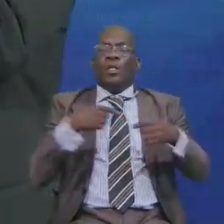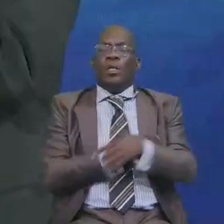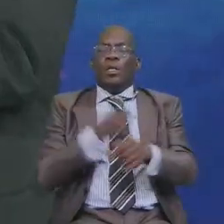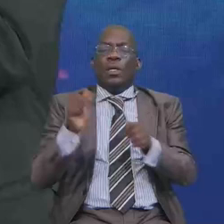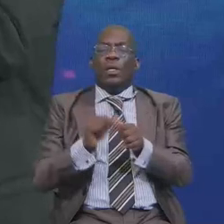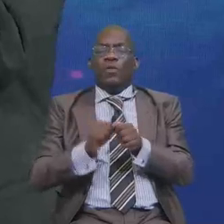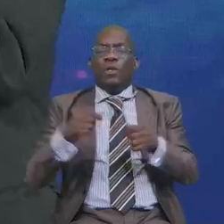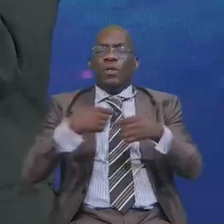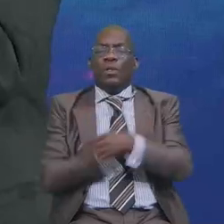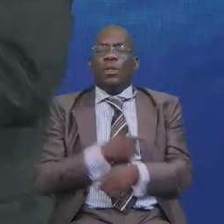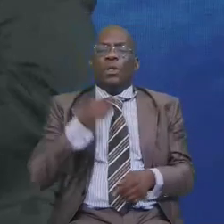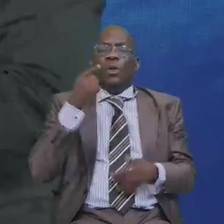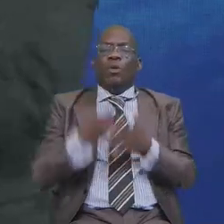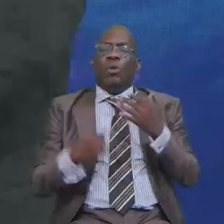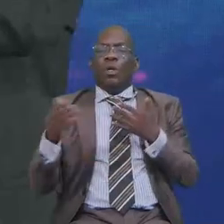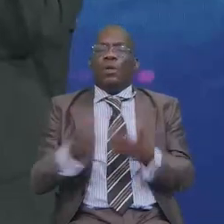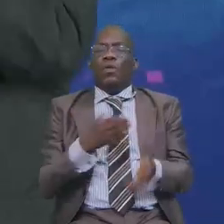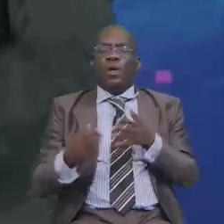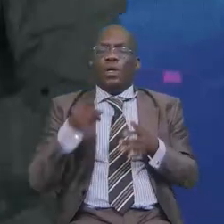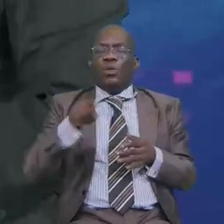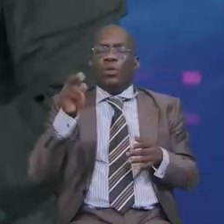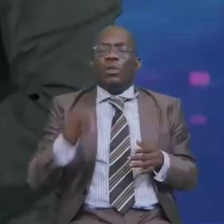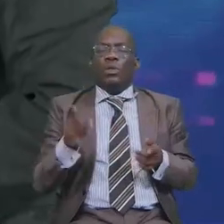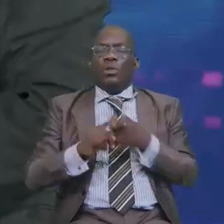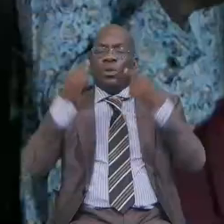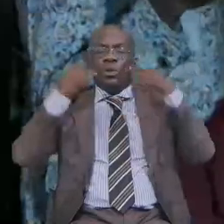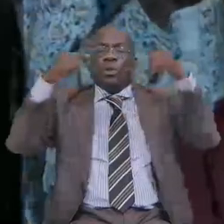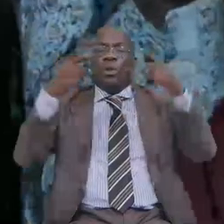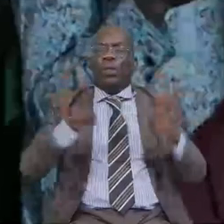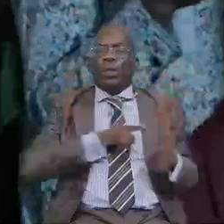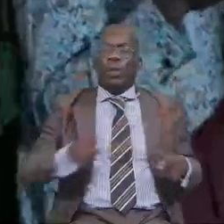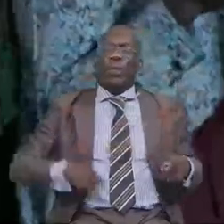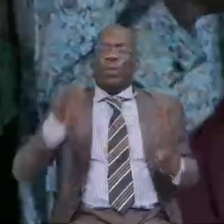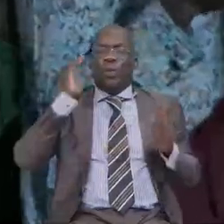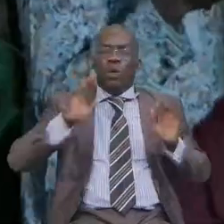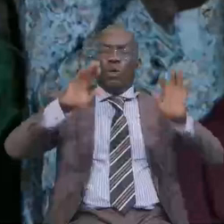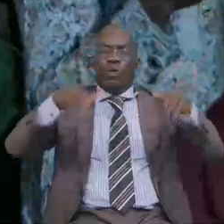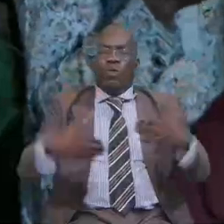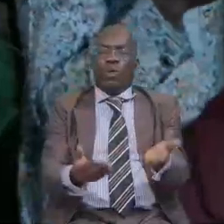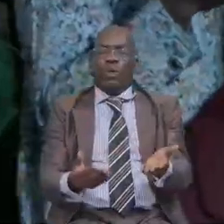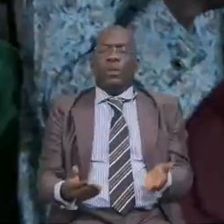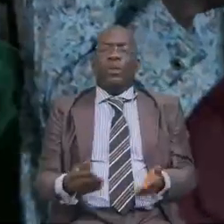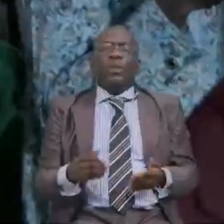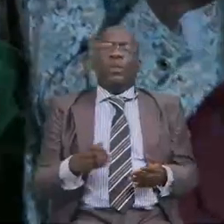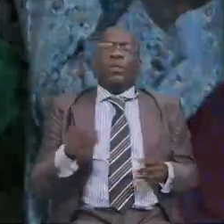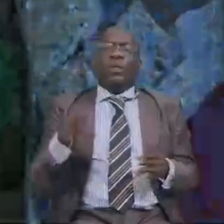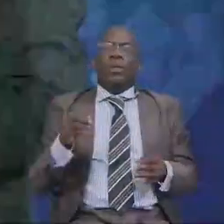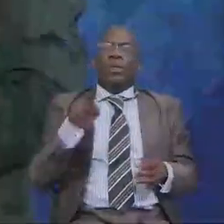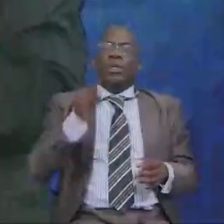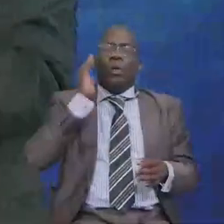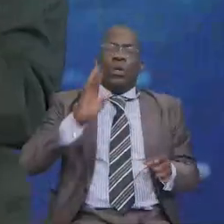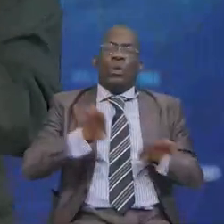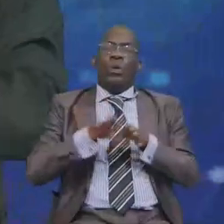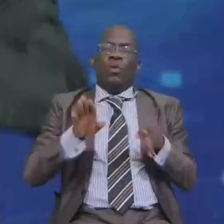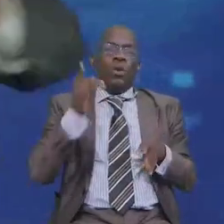que soit ce dont vous avez besoin pour réussir, le Seigneur va pourvoir. Il va ouvrir vos oreilles, il va ouvrir